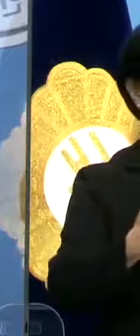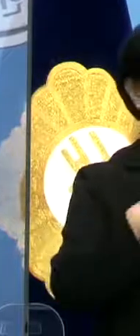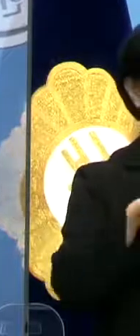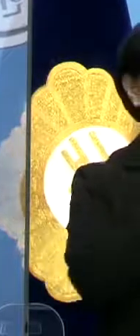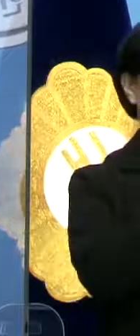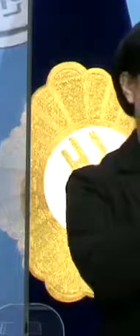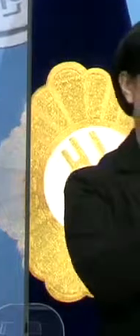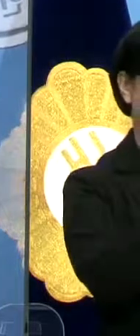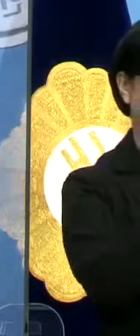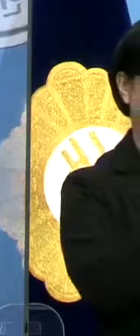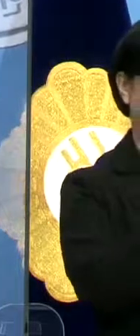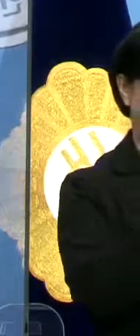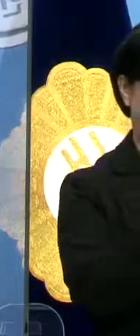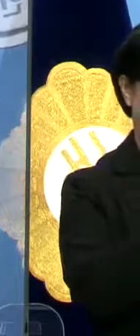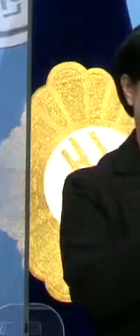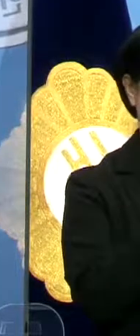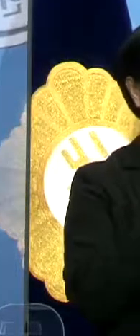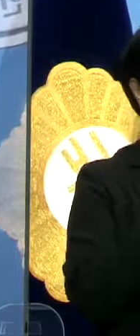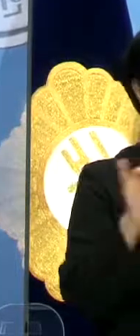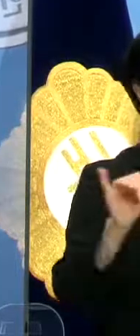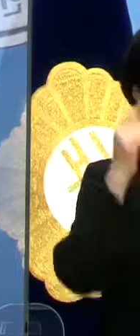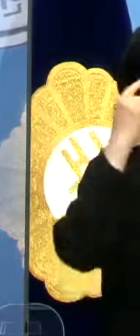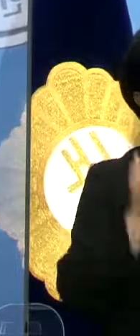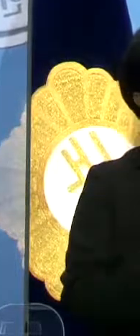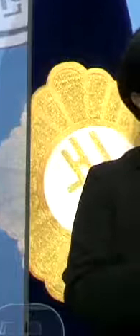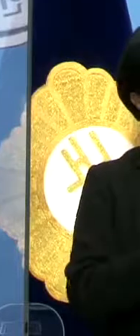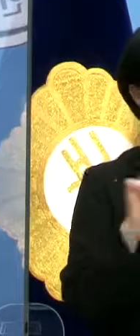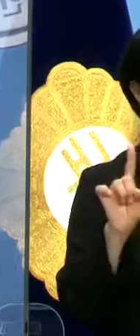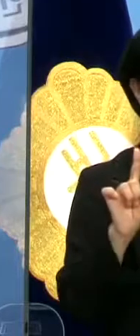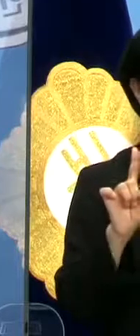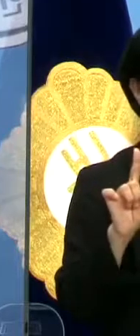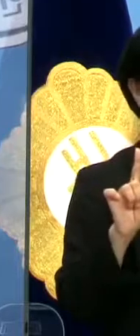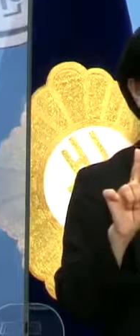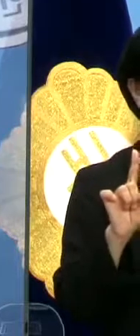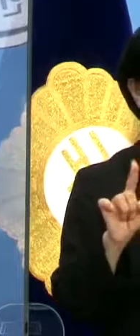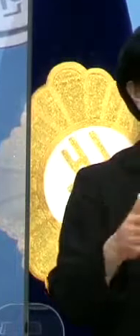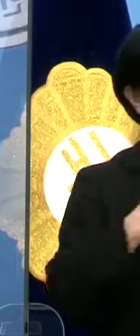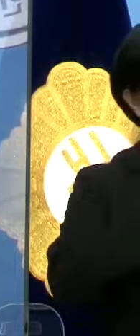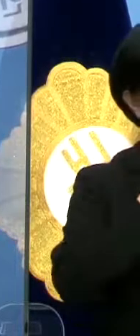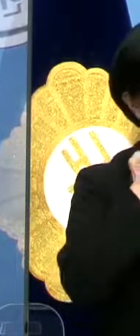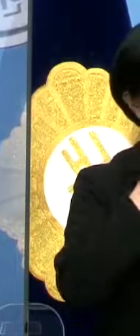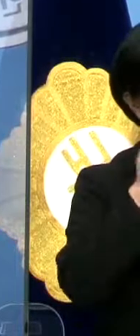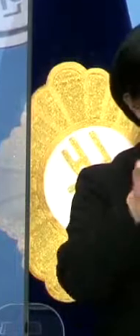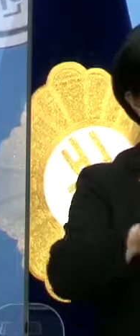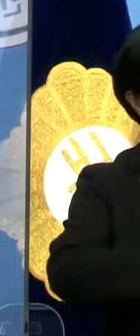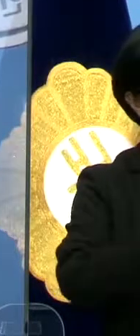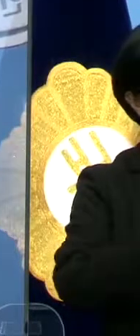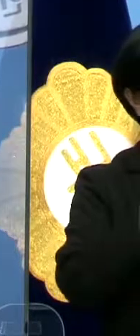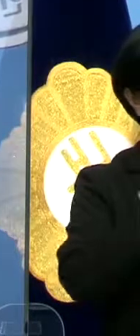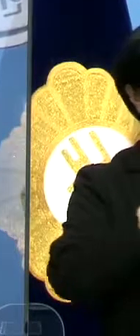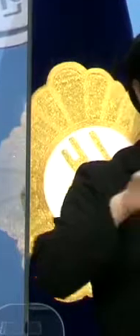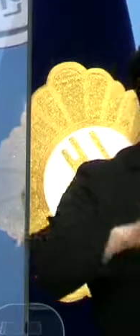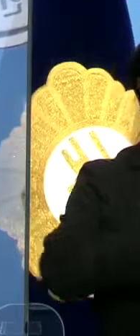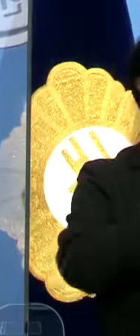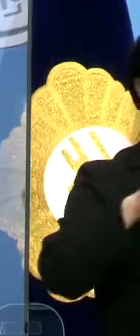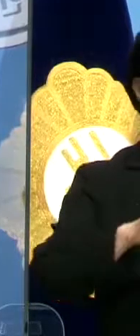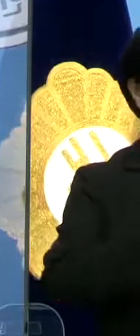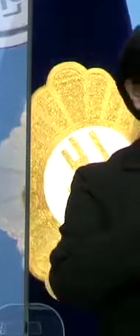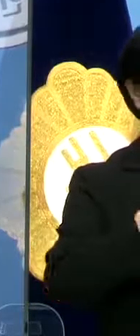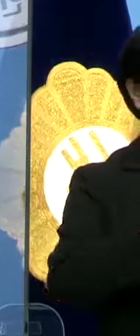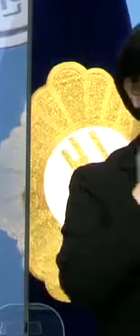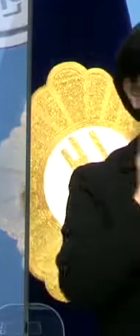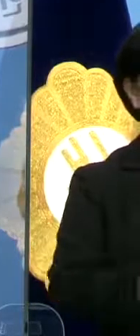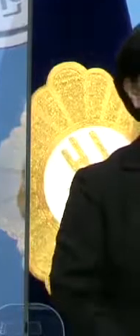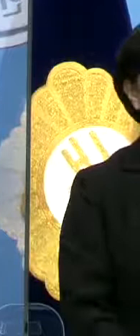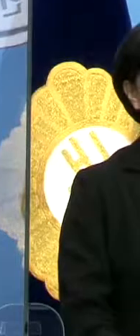민주당을 보면서 사람들이 떠올릴 말은 내로 남불 아전인수 조기현 섞일